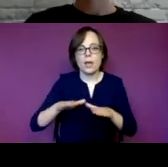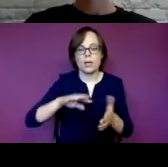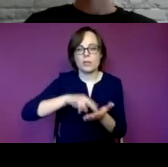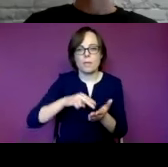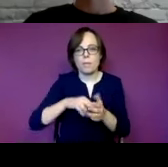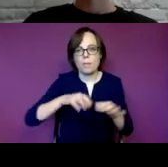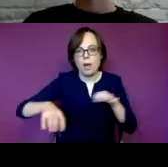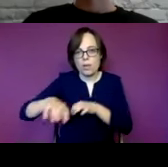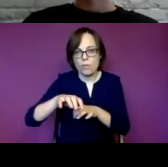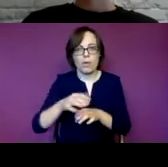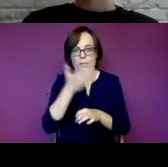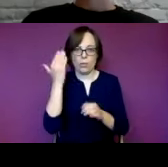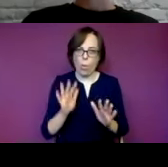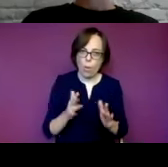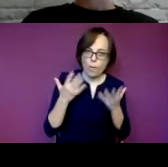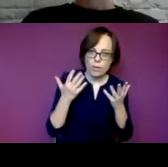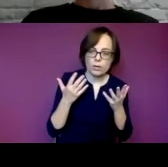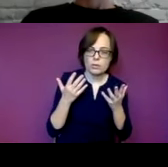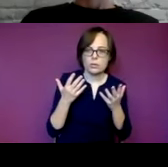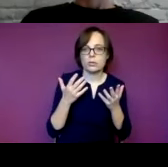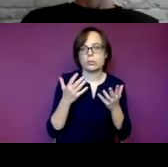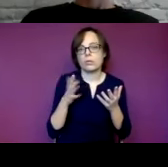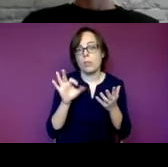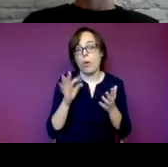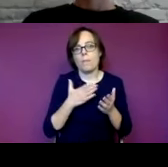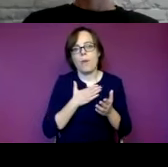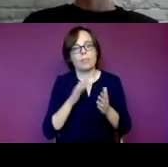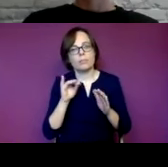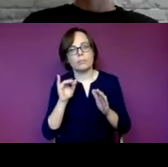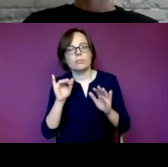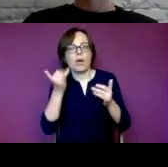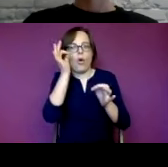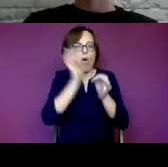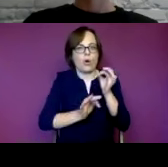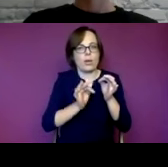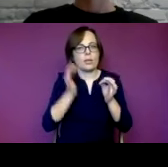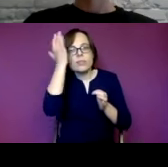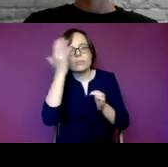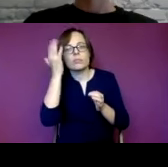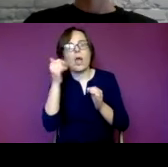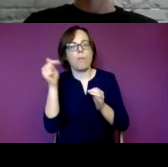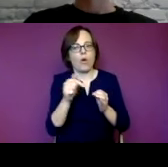jest prostszy, bo mamy jakieś konkretne wizje, które możemy realizować w różnych miejscach.